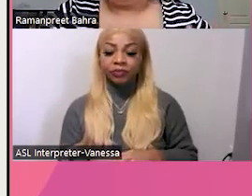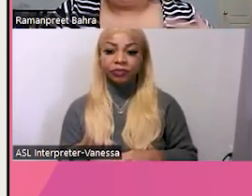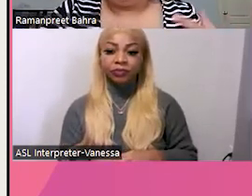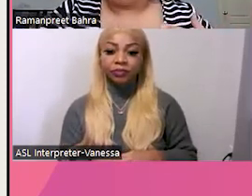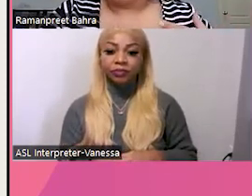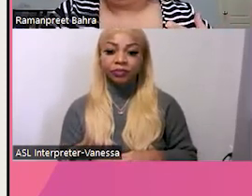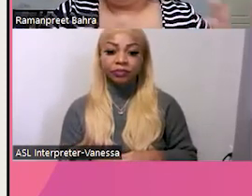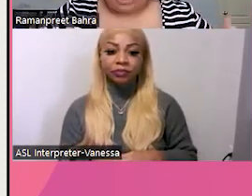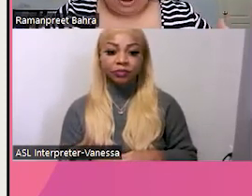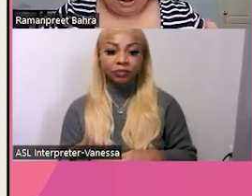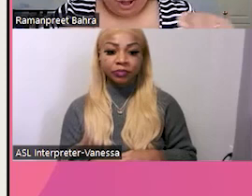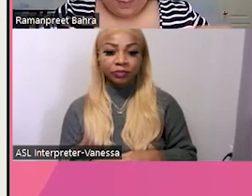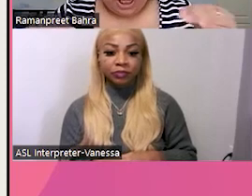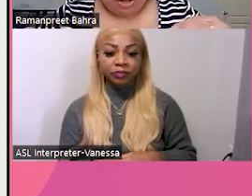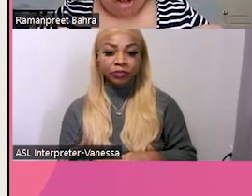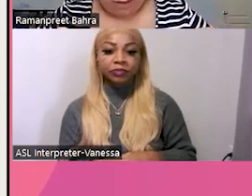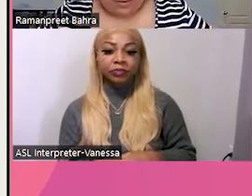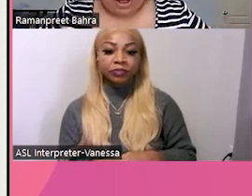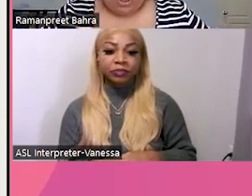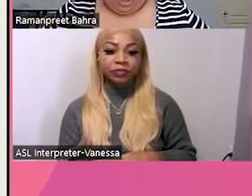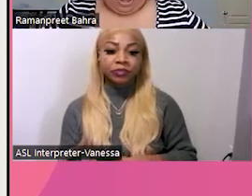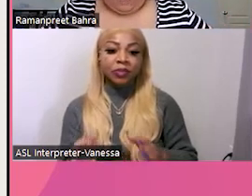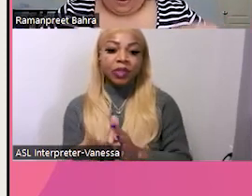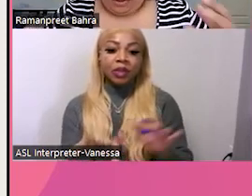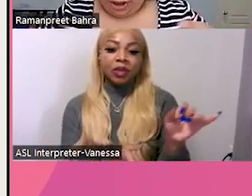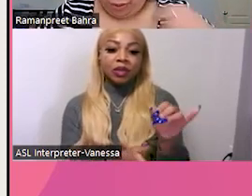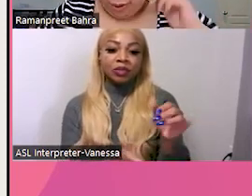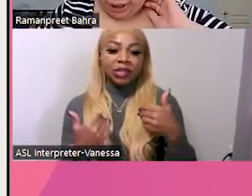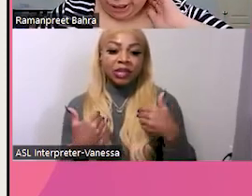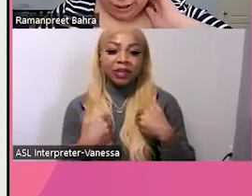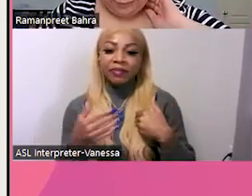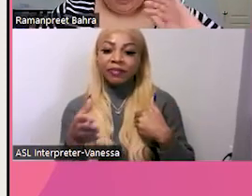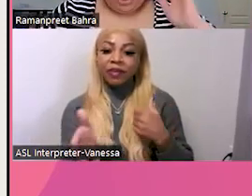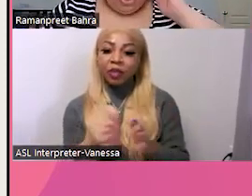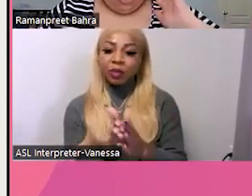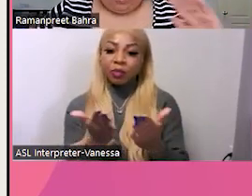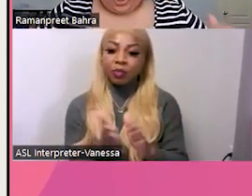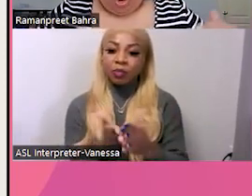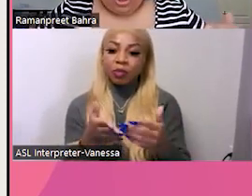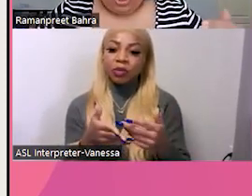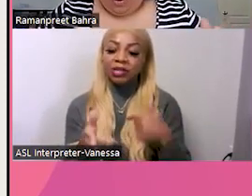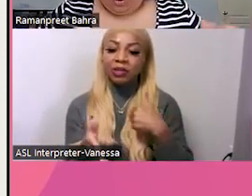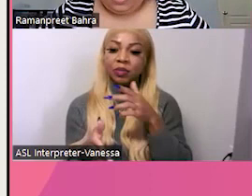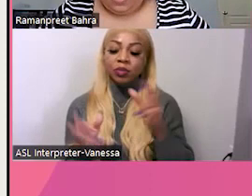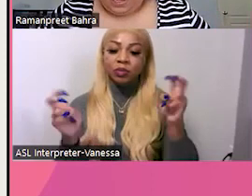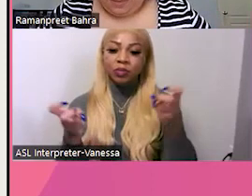Ensuite, Kafai, dans son livre, indique, et je